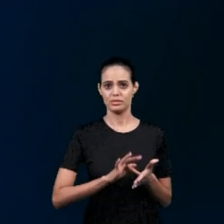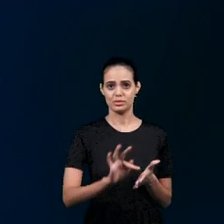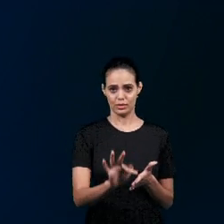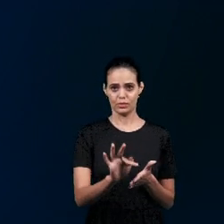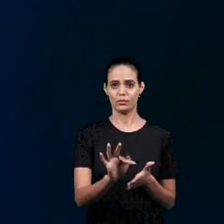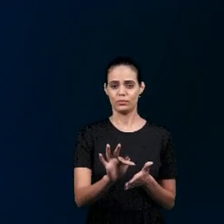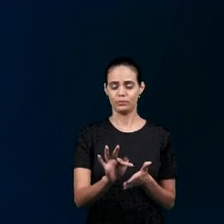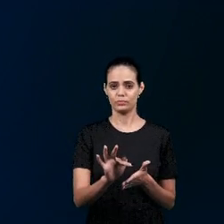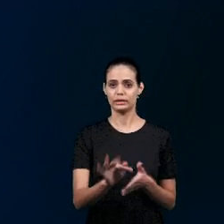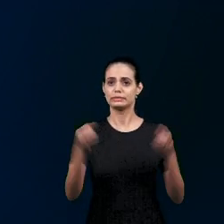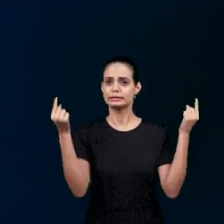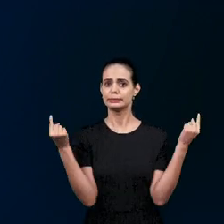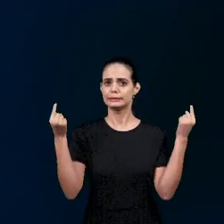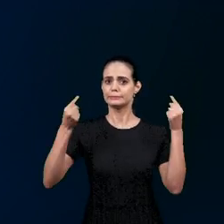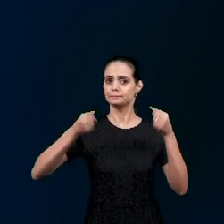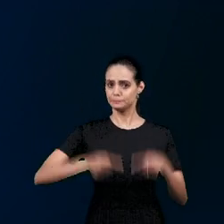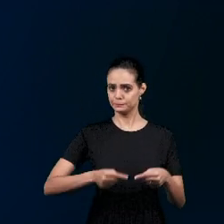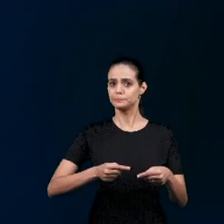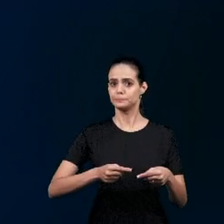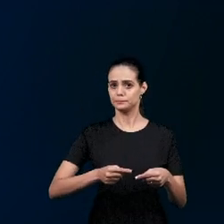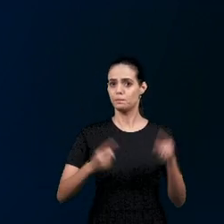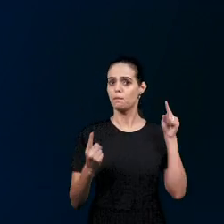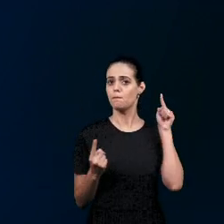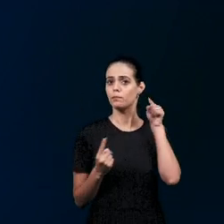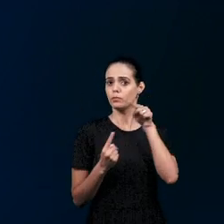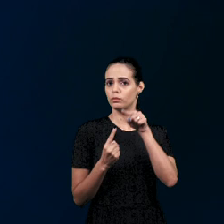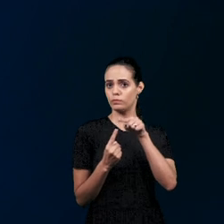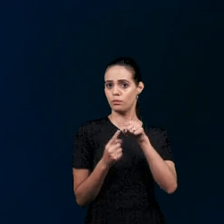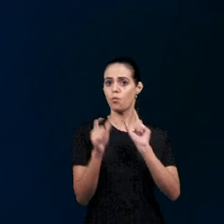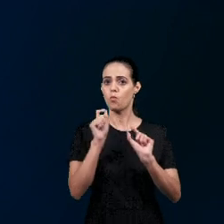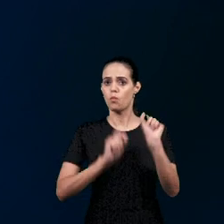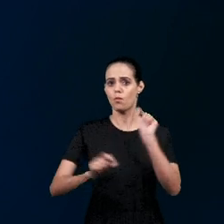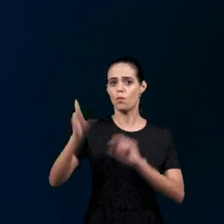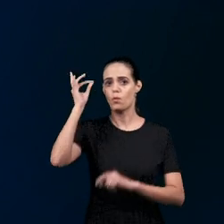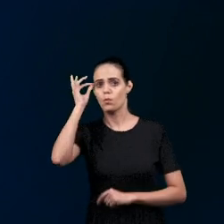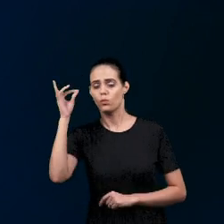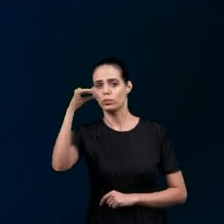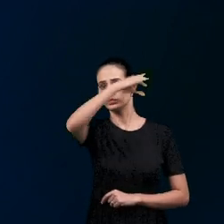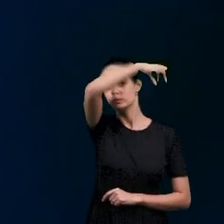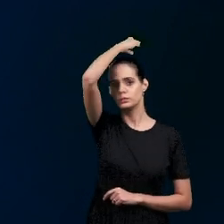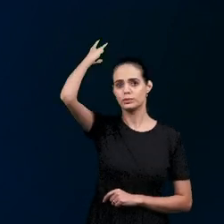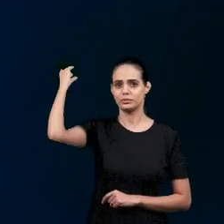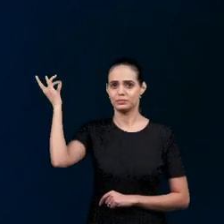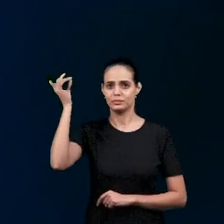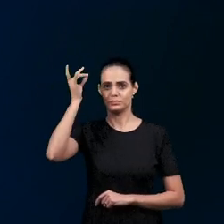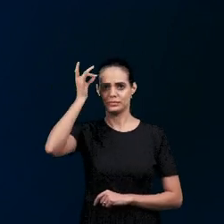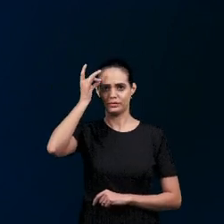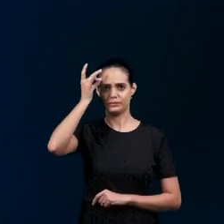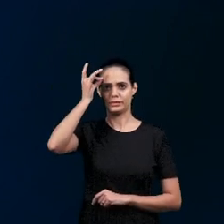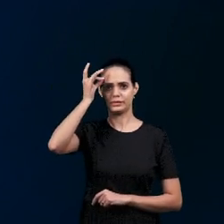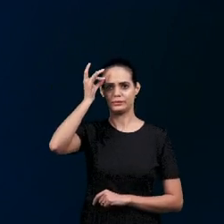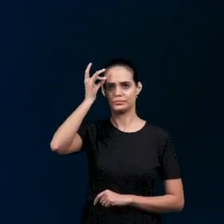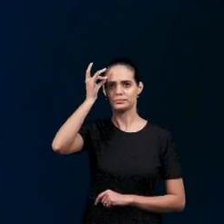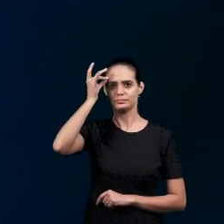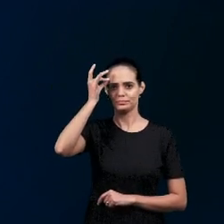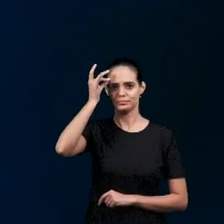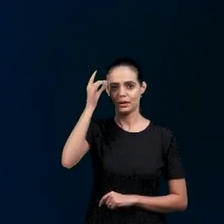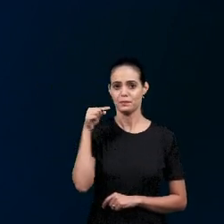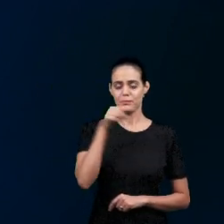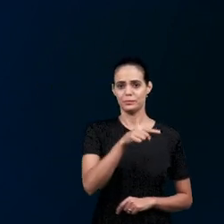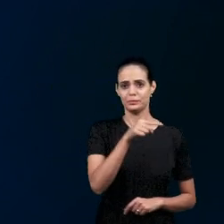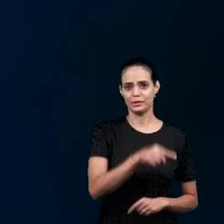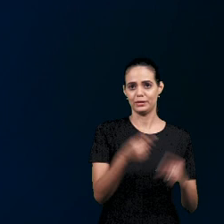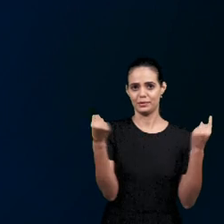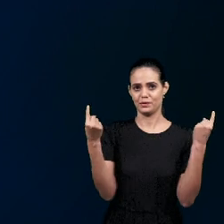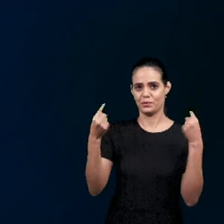Cela symbolise le Saint-Esprit qui s'est opposé à tous qui se lèvent contre l'ordre du Saint-Esprit. Il a blessé